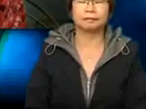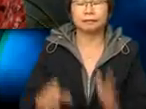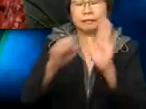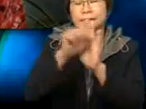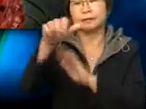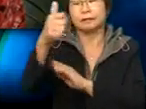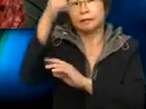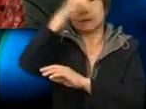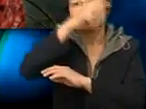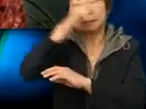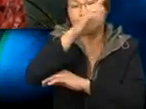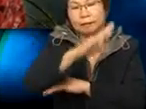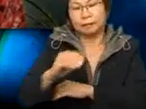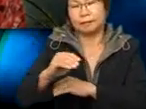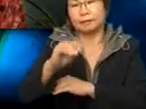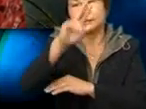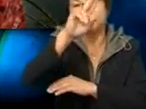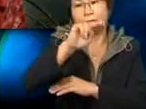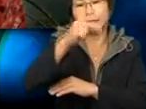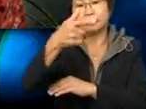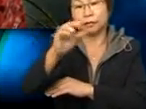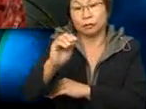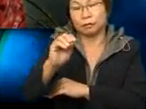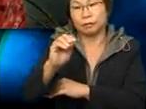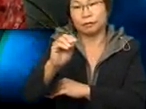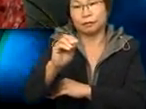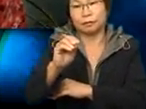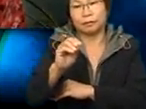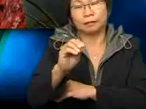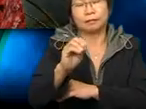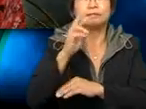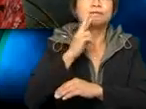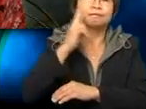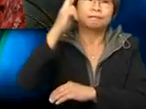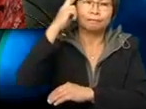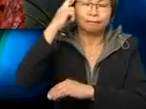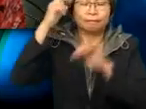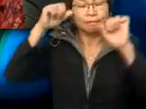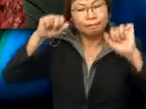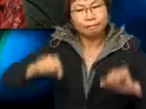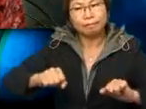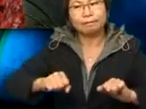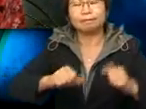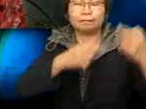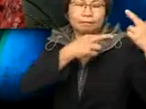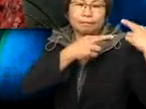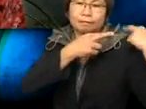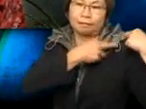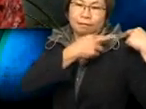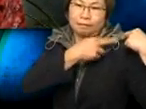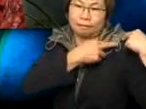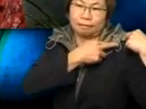Selain kerajaan dan badan bukan kerajaan, remaja juga boleh memainkan